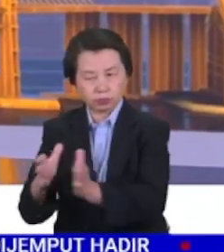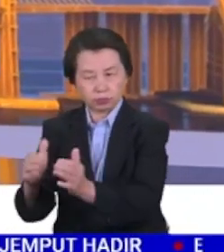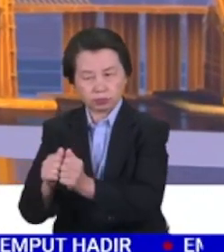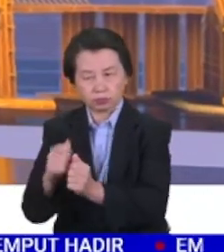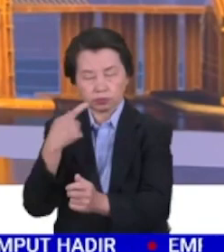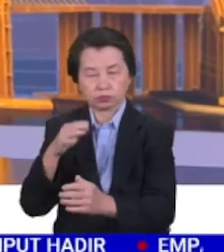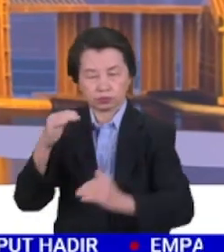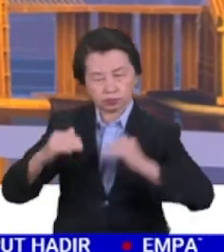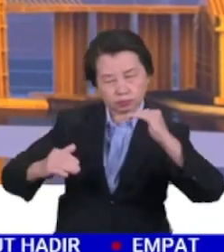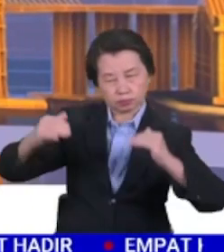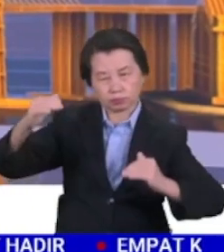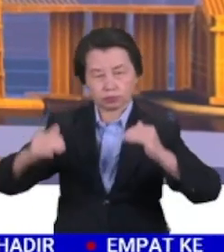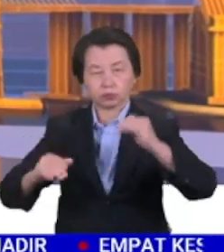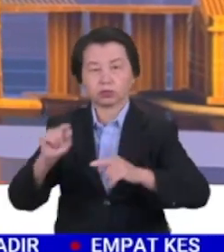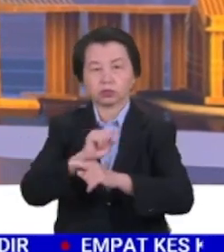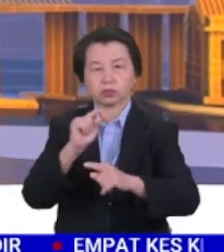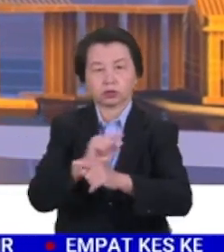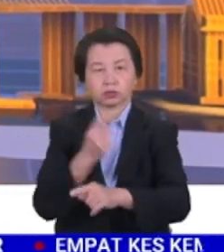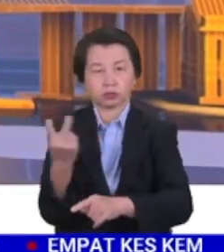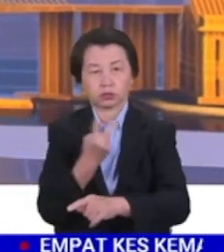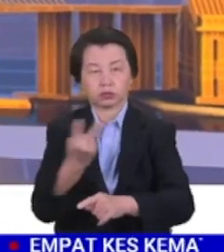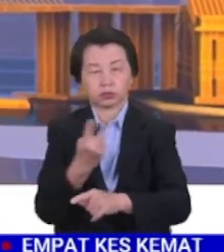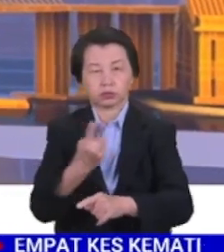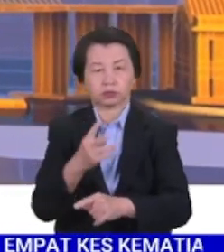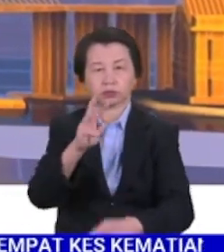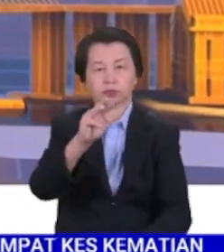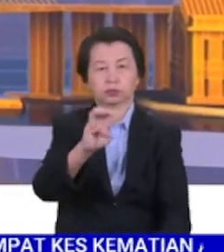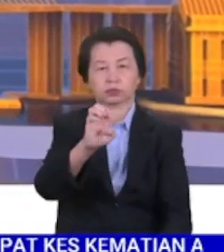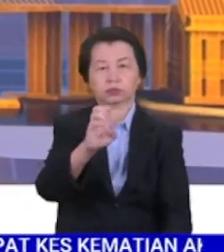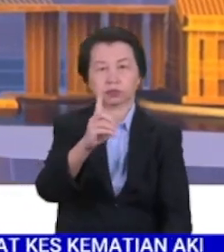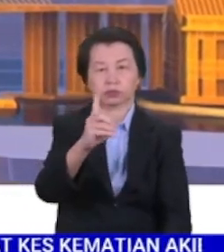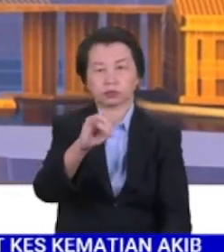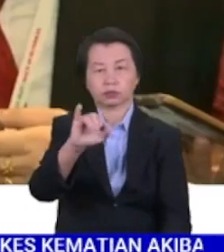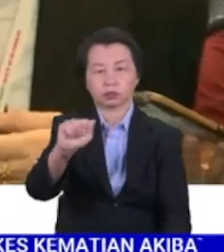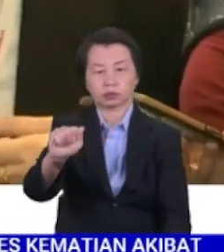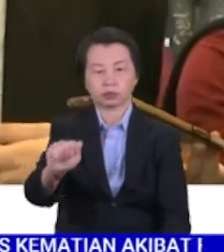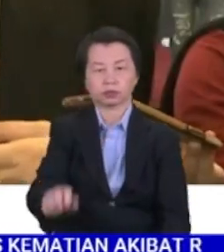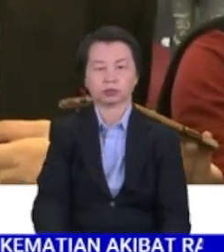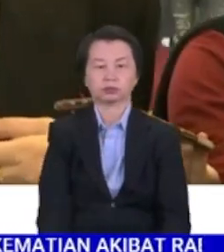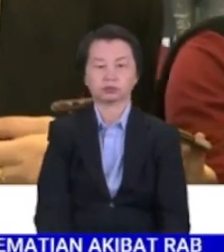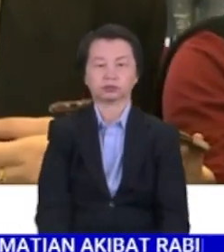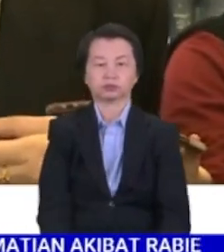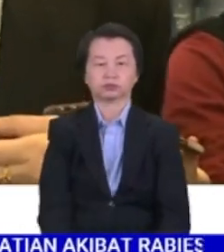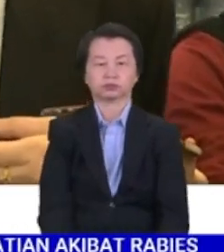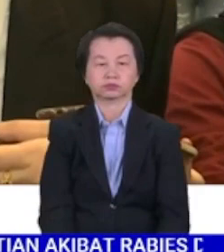bagi menyeimbangkan penggunaan kedua-dua platform tersebut.